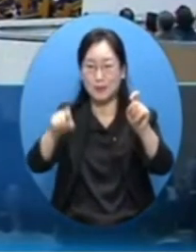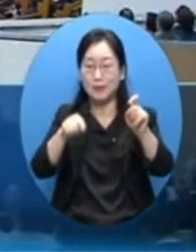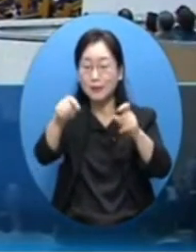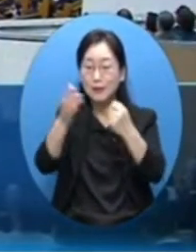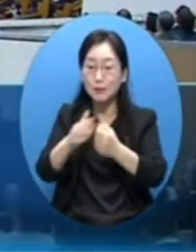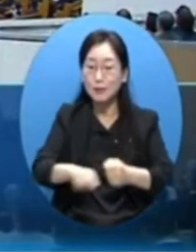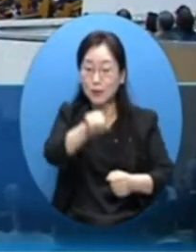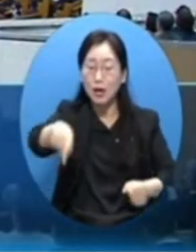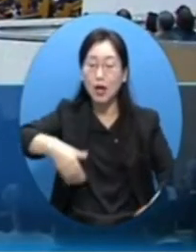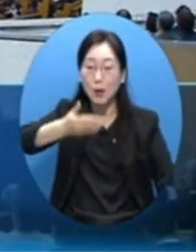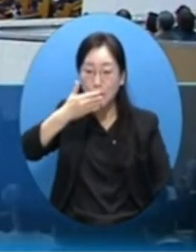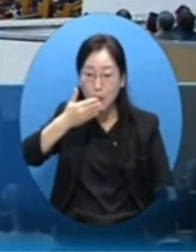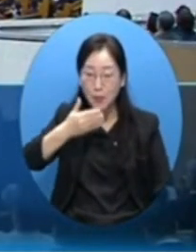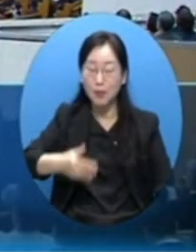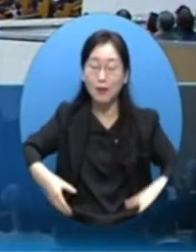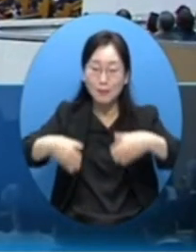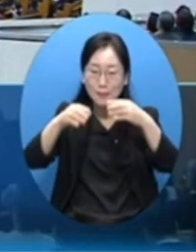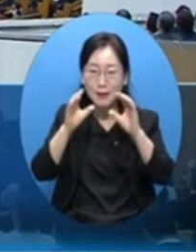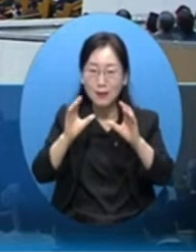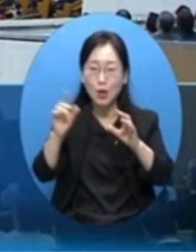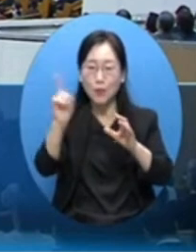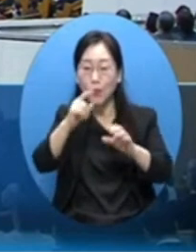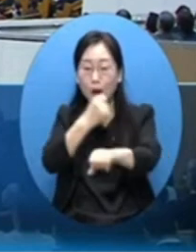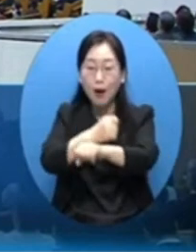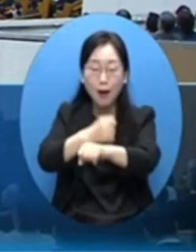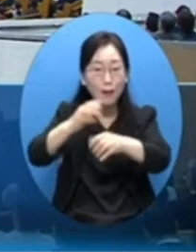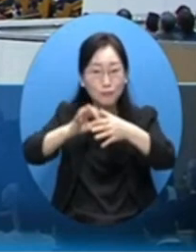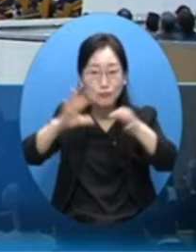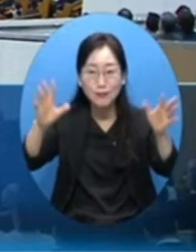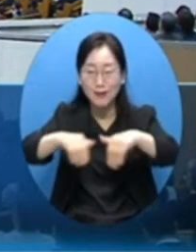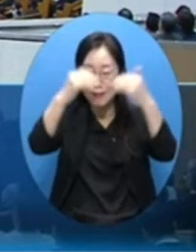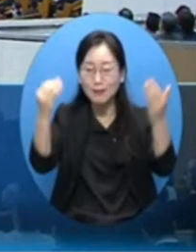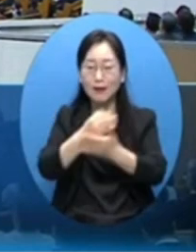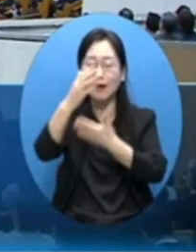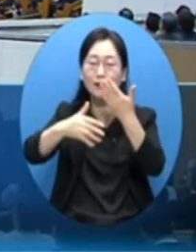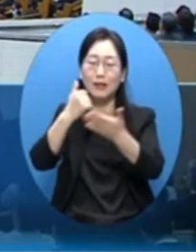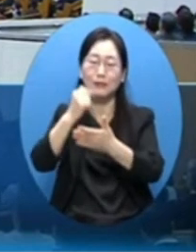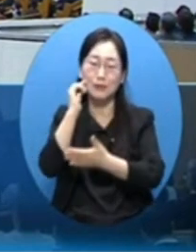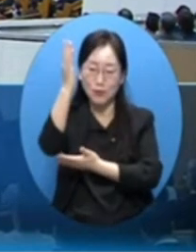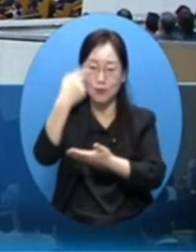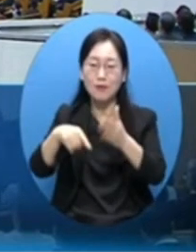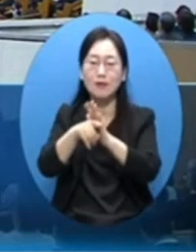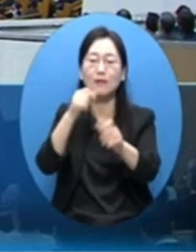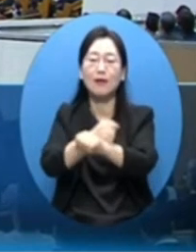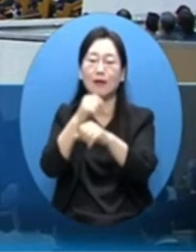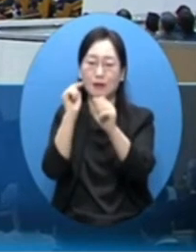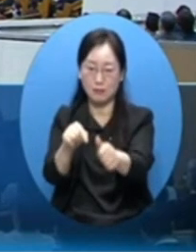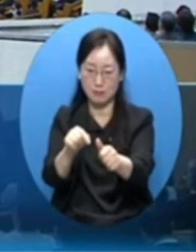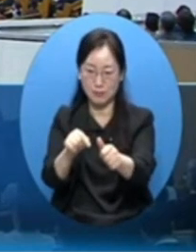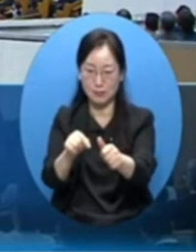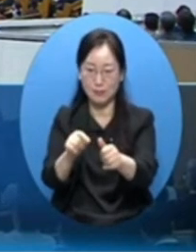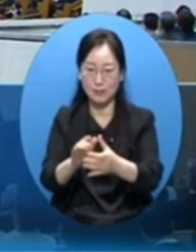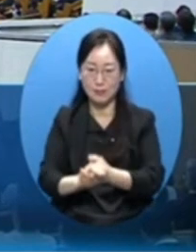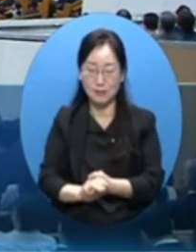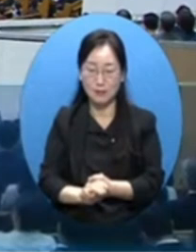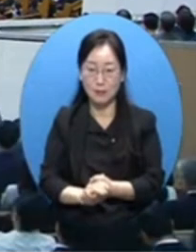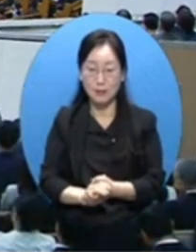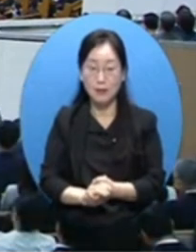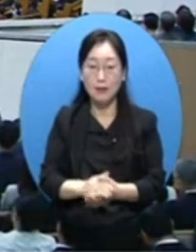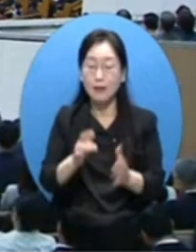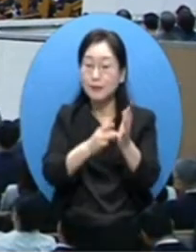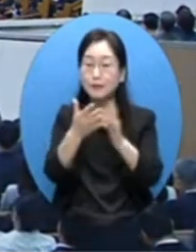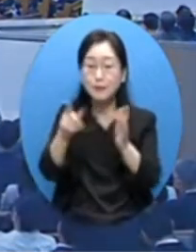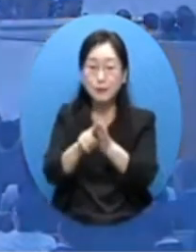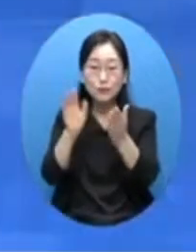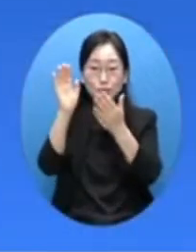너희가 먹든지 마시든지 무엇을 하든지 다 하나님의 영광을 위하여 하라. 그러므로 예수